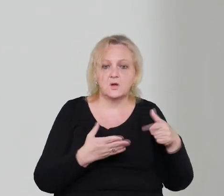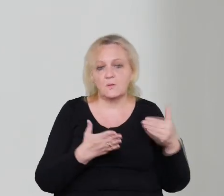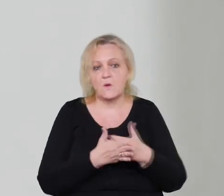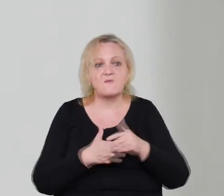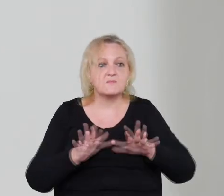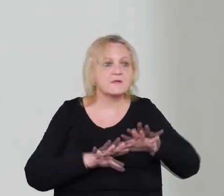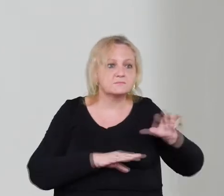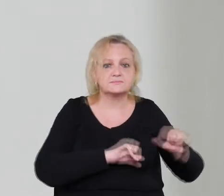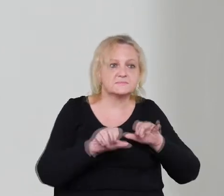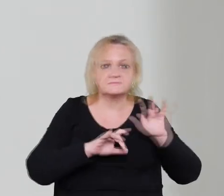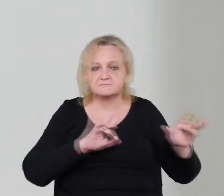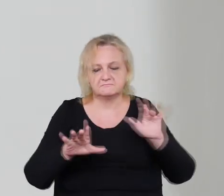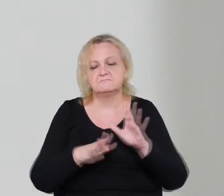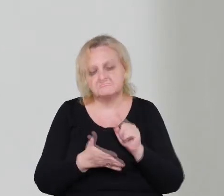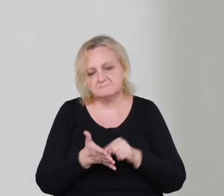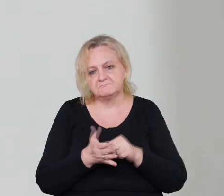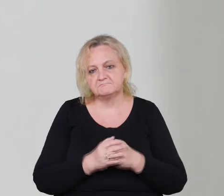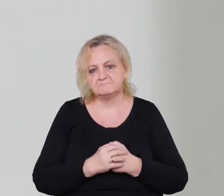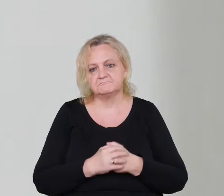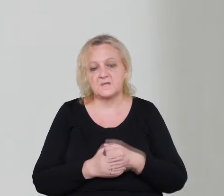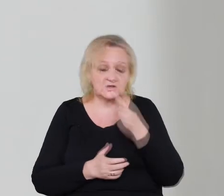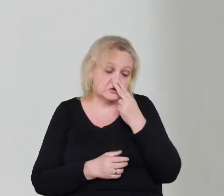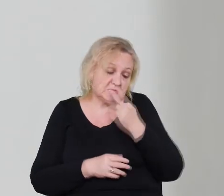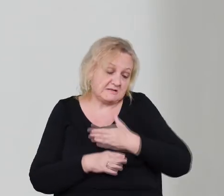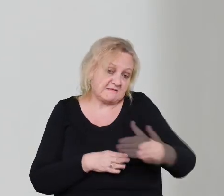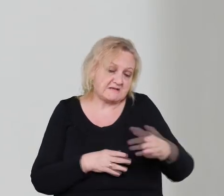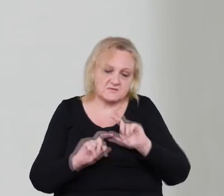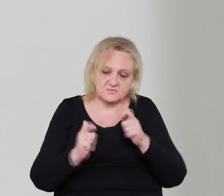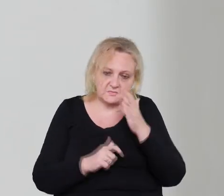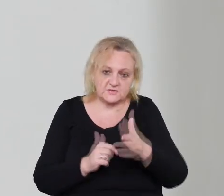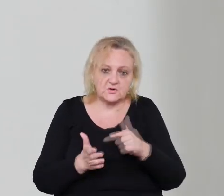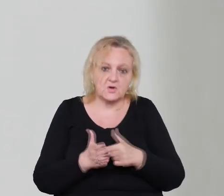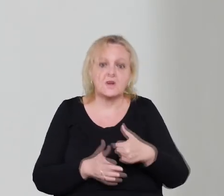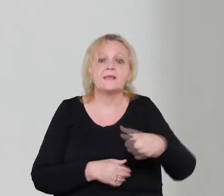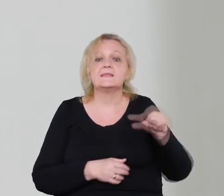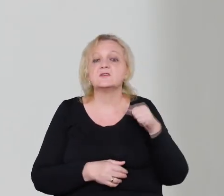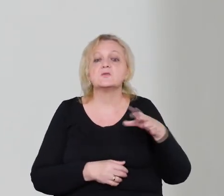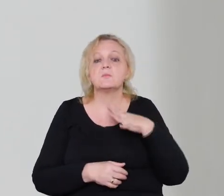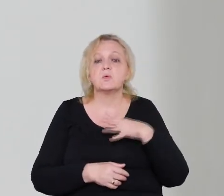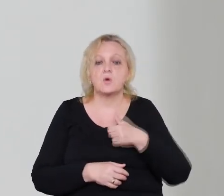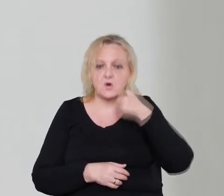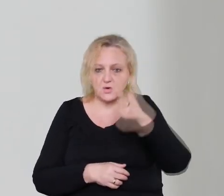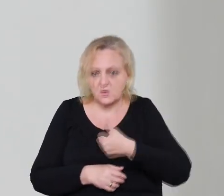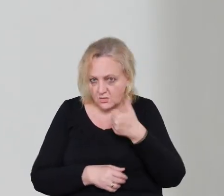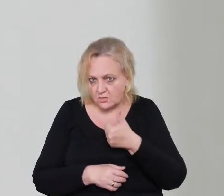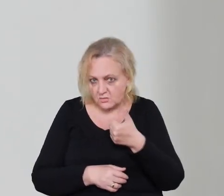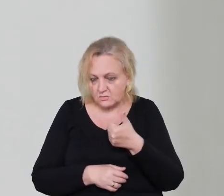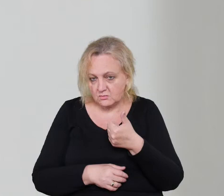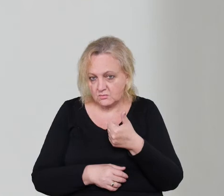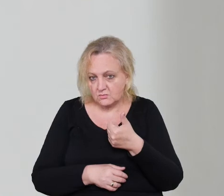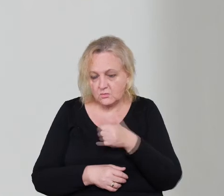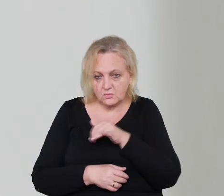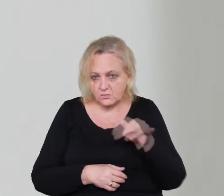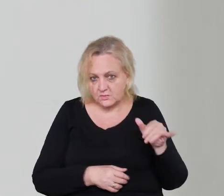siedzib więc zobaczymy jak to się ułoży bo to też jest w zeszłym tygodniu mieliśmy rok o